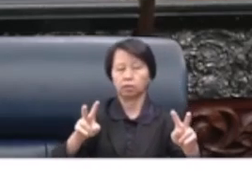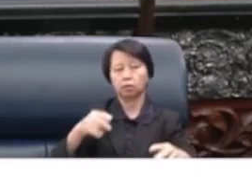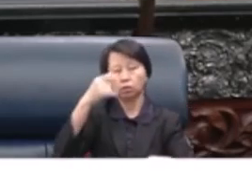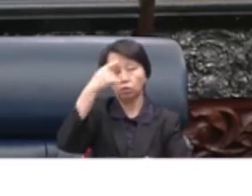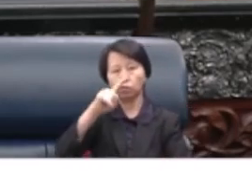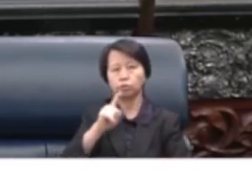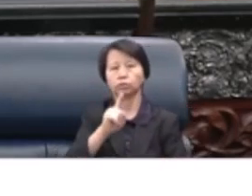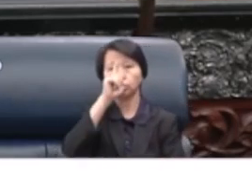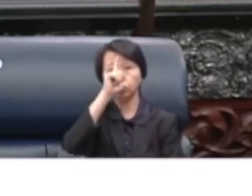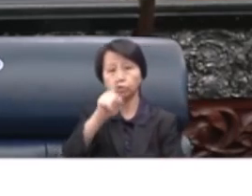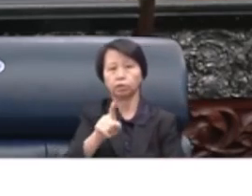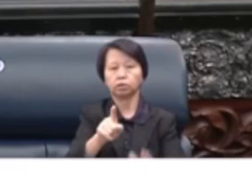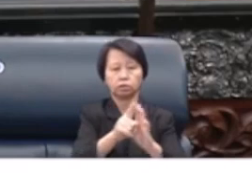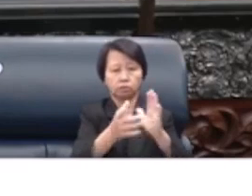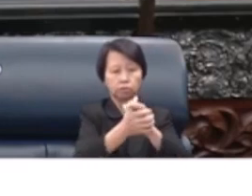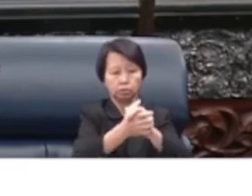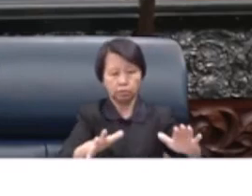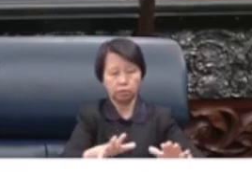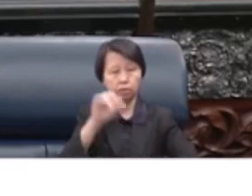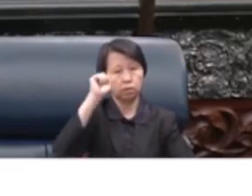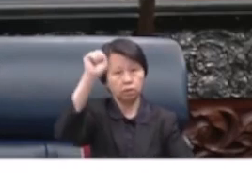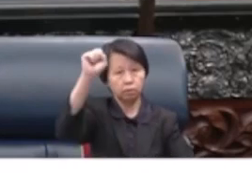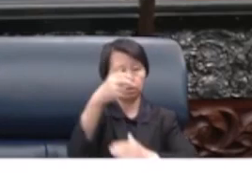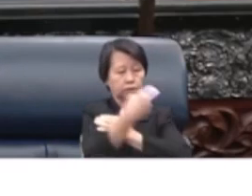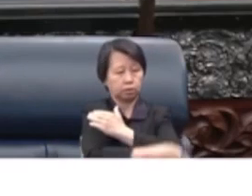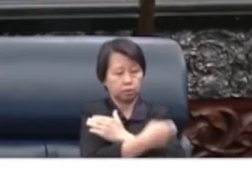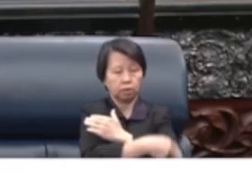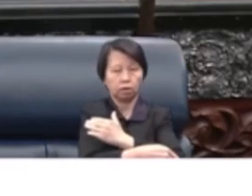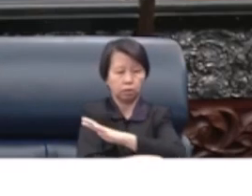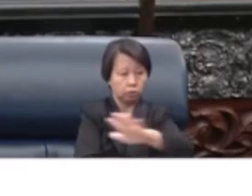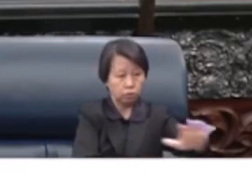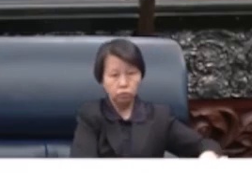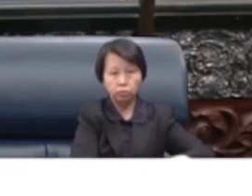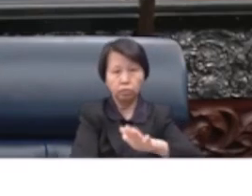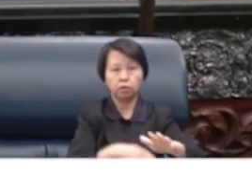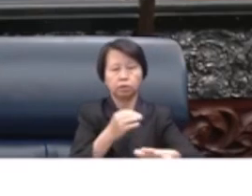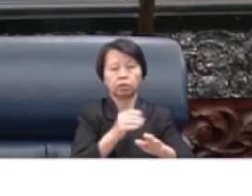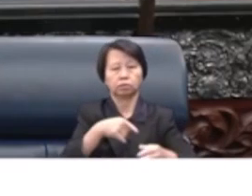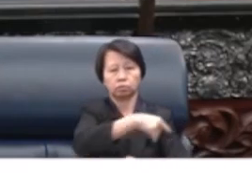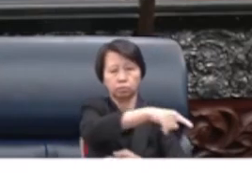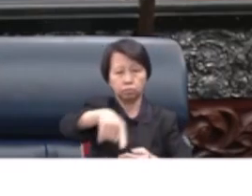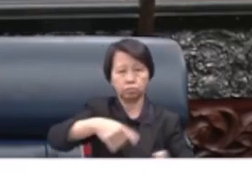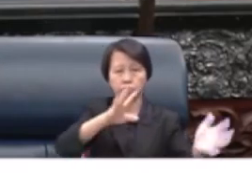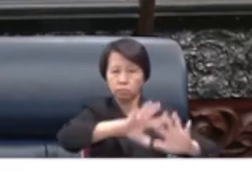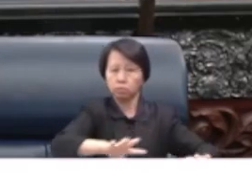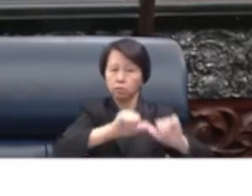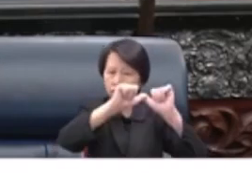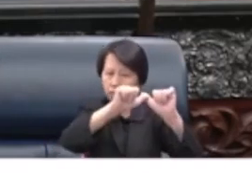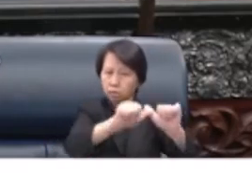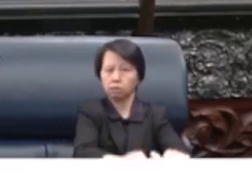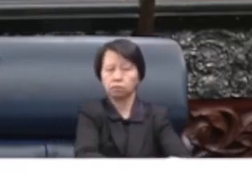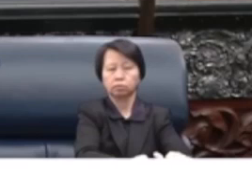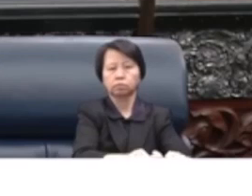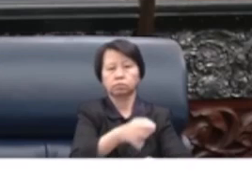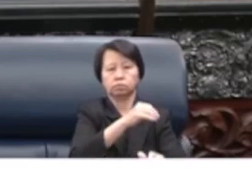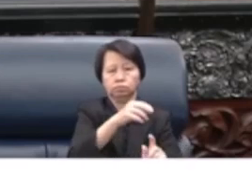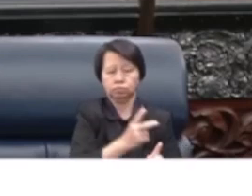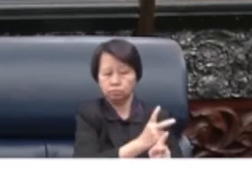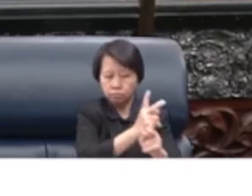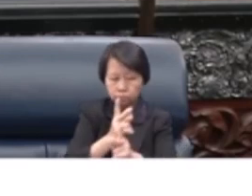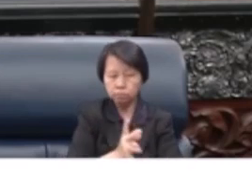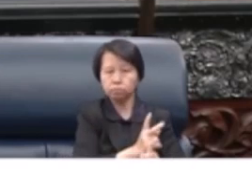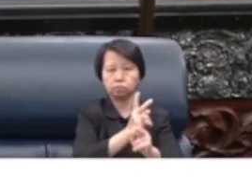Bagi memastikan keselamatan dan kedaulatan negara serta kestabilan di rantau ini kekal,